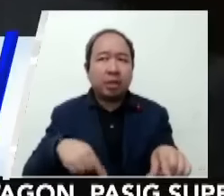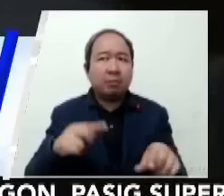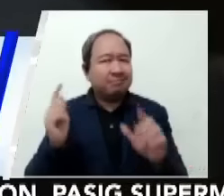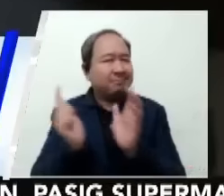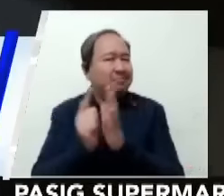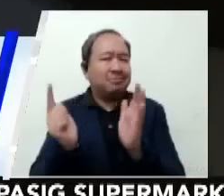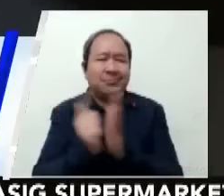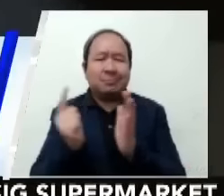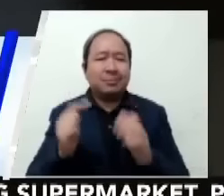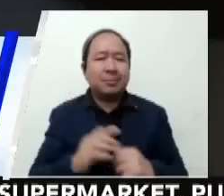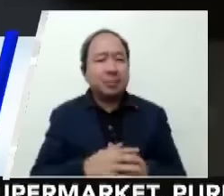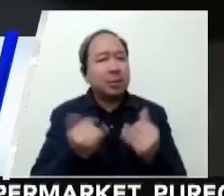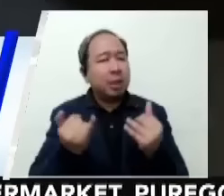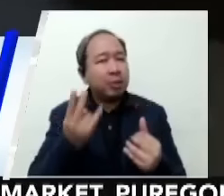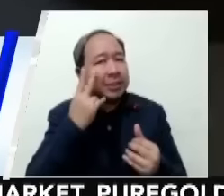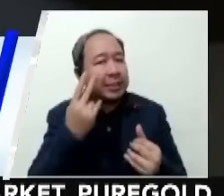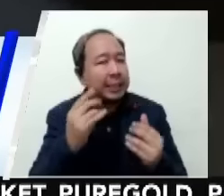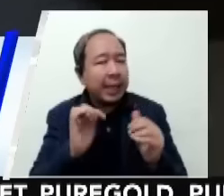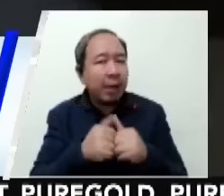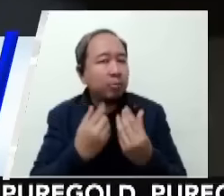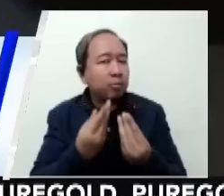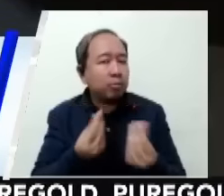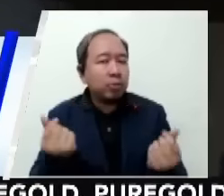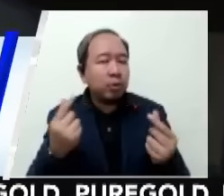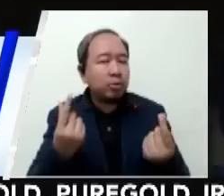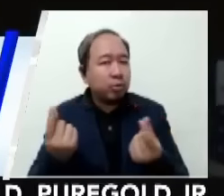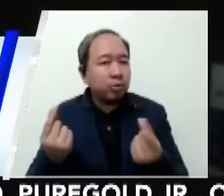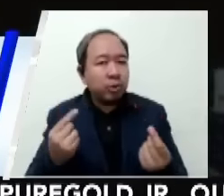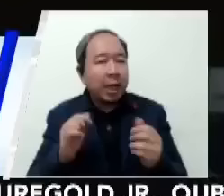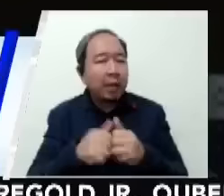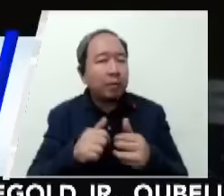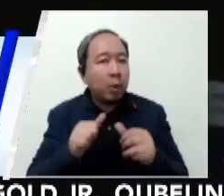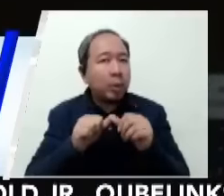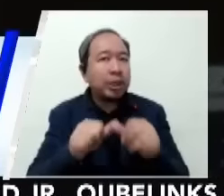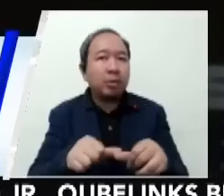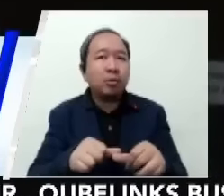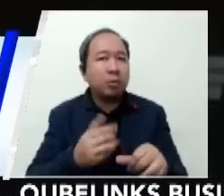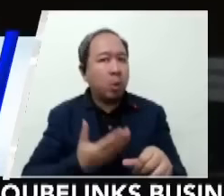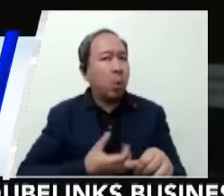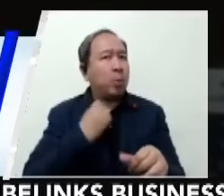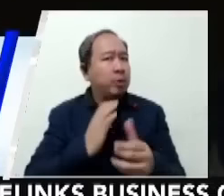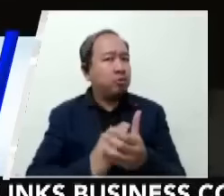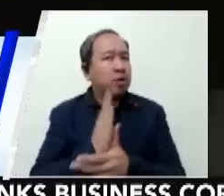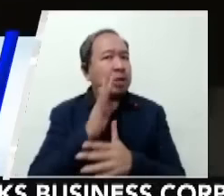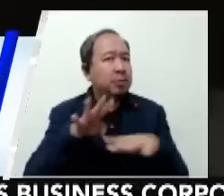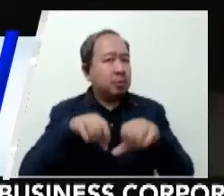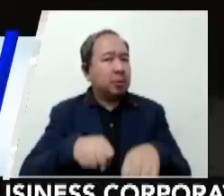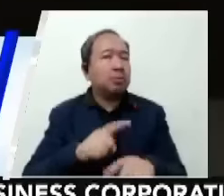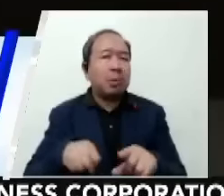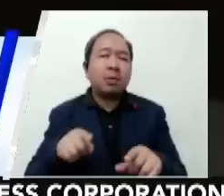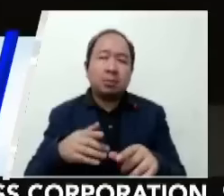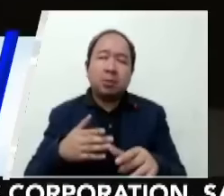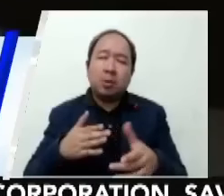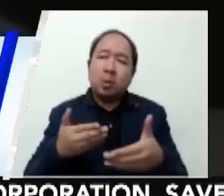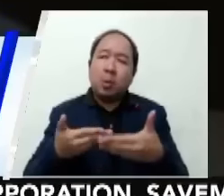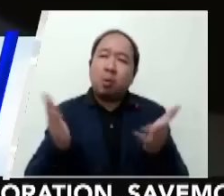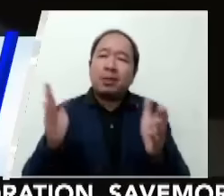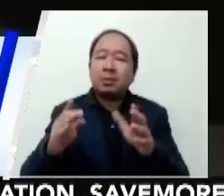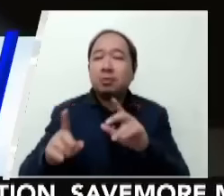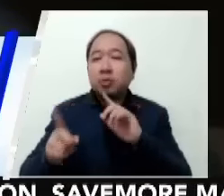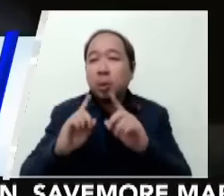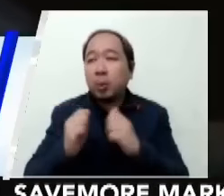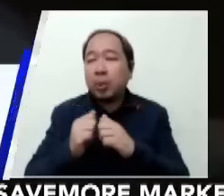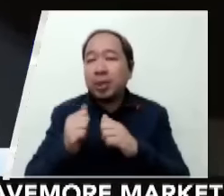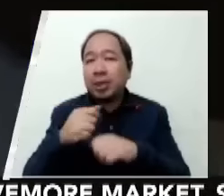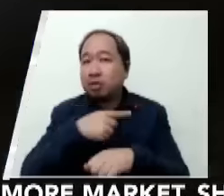do to, in order to maintain our sovereign rights, but we're always open to talking with China and other countries on how we can manage